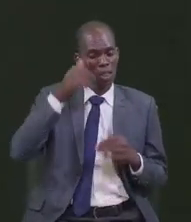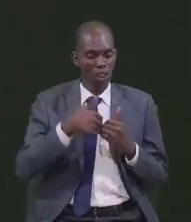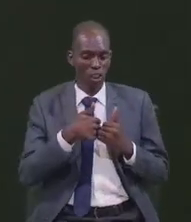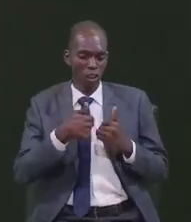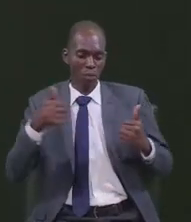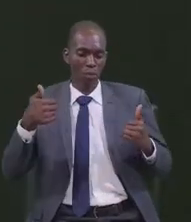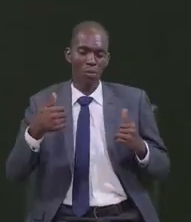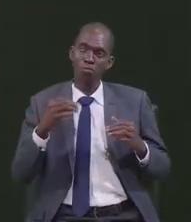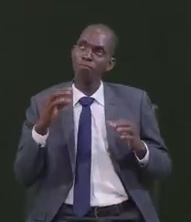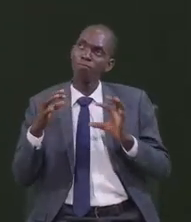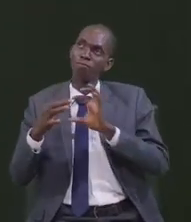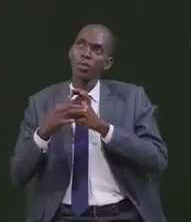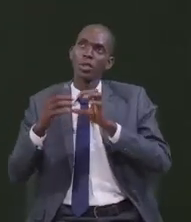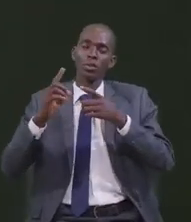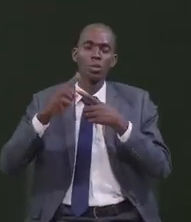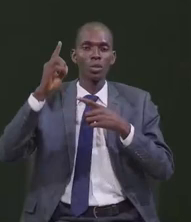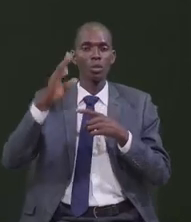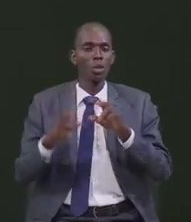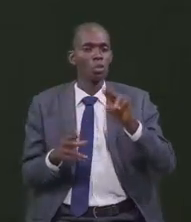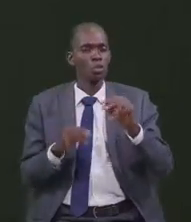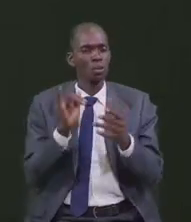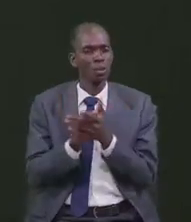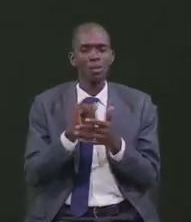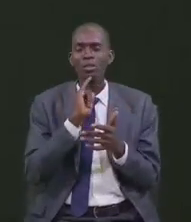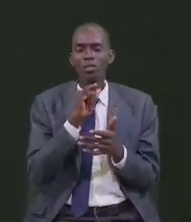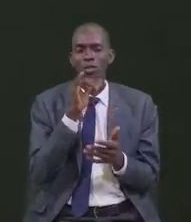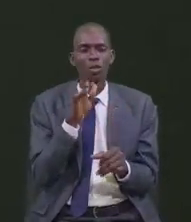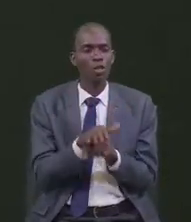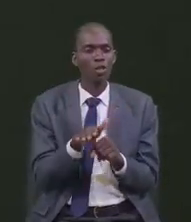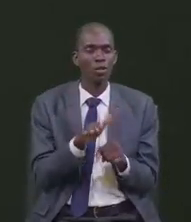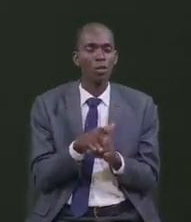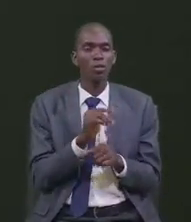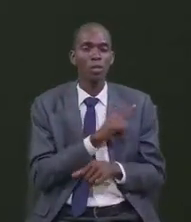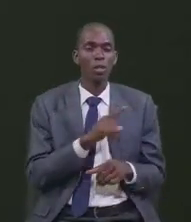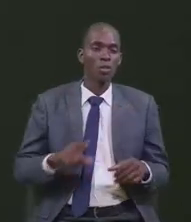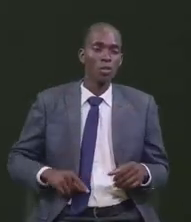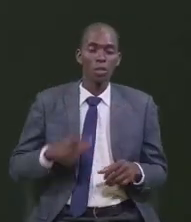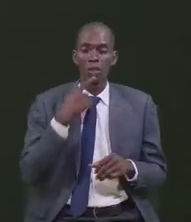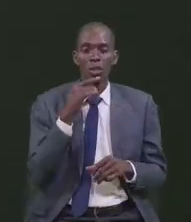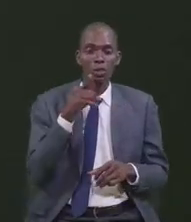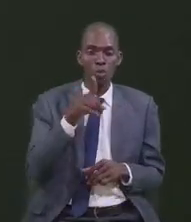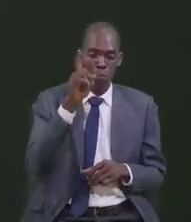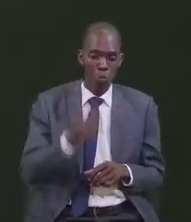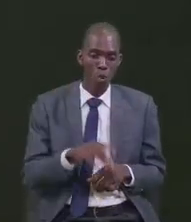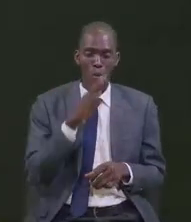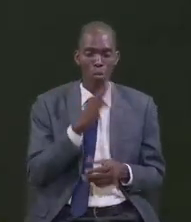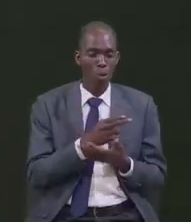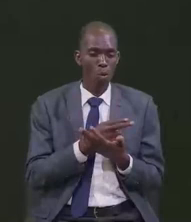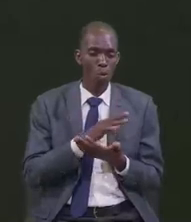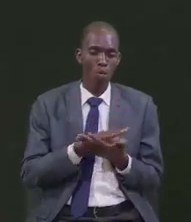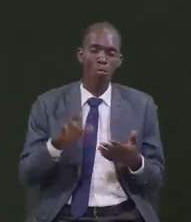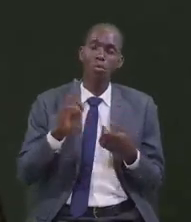me mettent à part pour Dieu. Non, cela ne suffit pas. Le Seigneur dit, vous serez saints pour moi, car je suis saint,